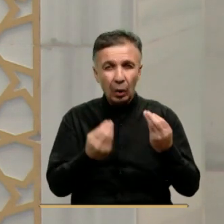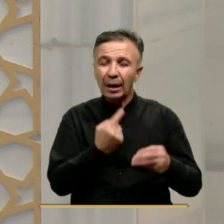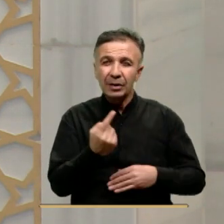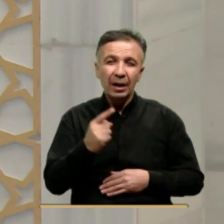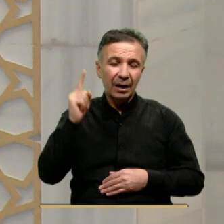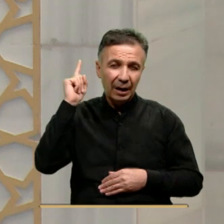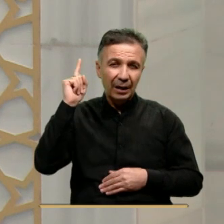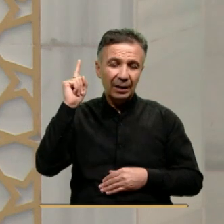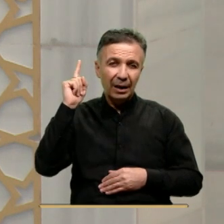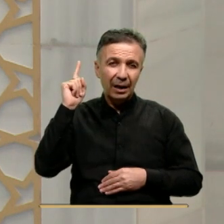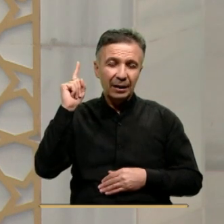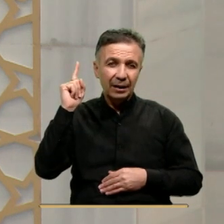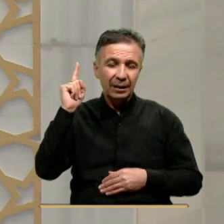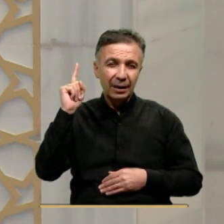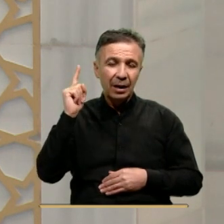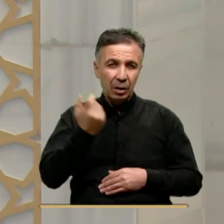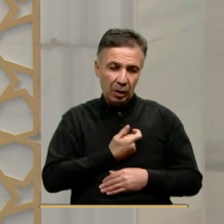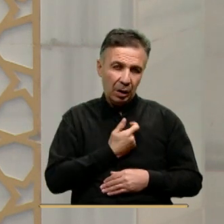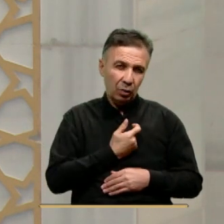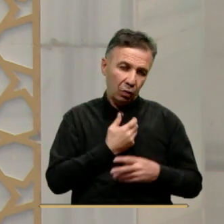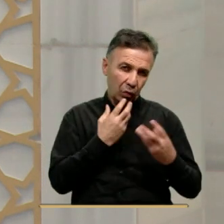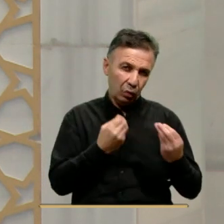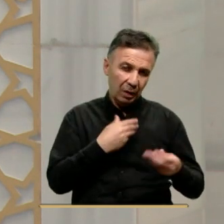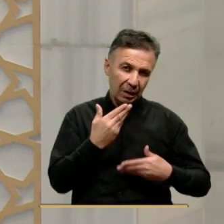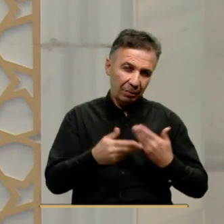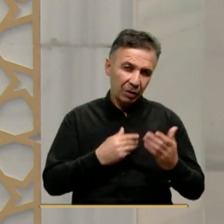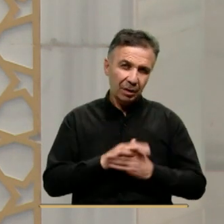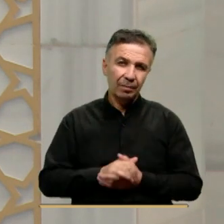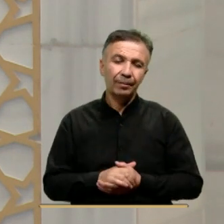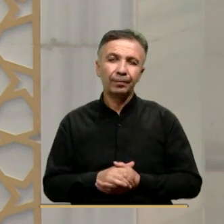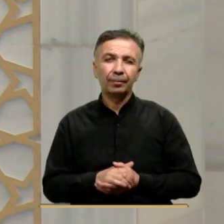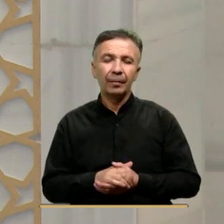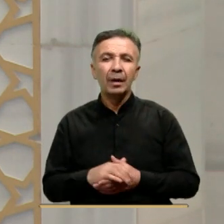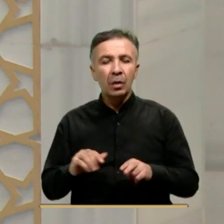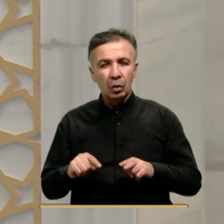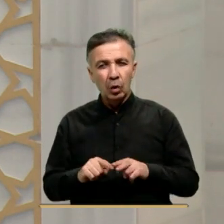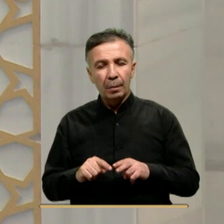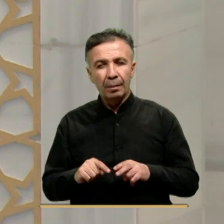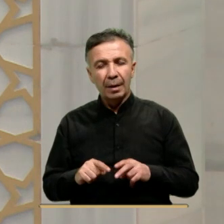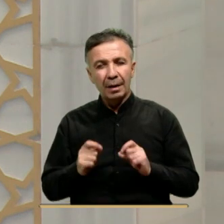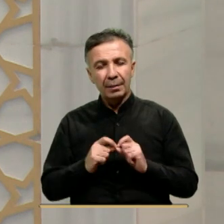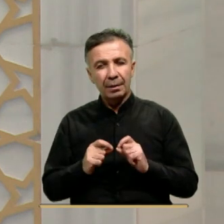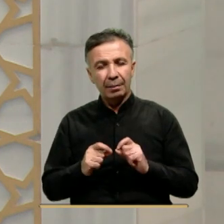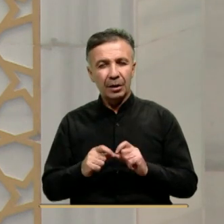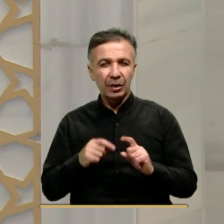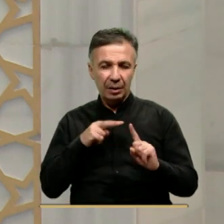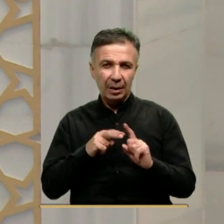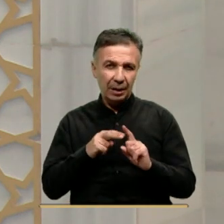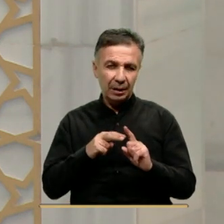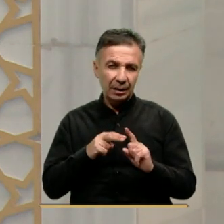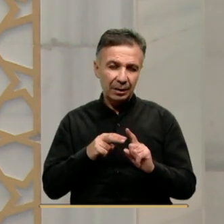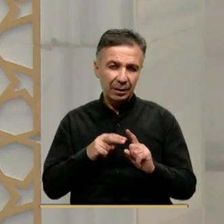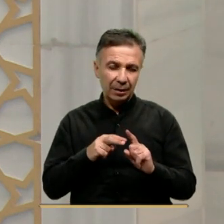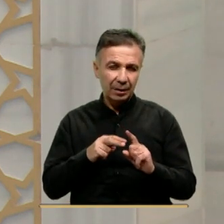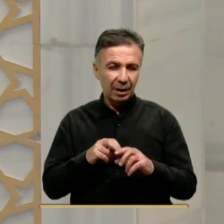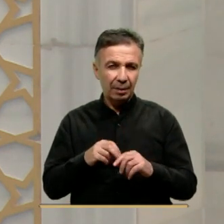kuruluğu olarak bizlere Anlatmıştır o yüzden Numan bin Beşir'in rivayet ettiği bir hadiste